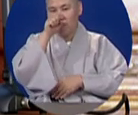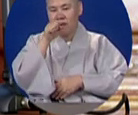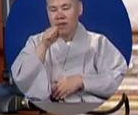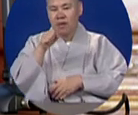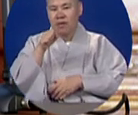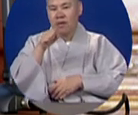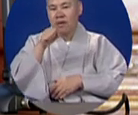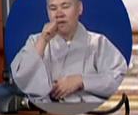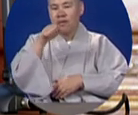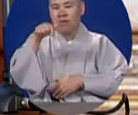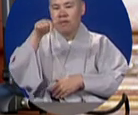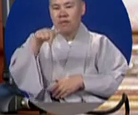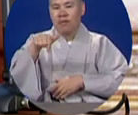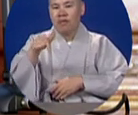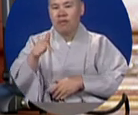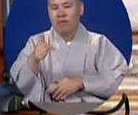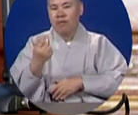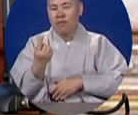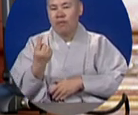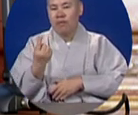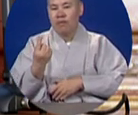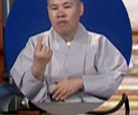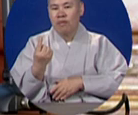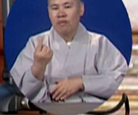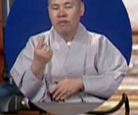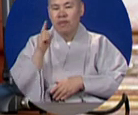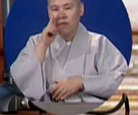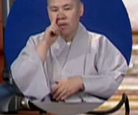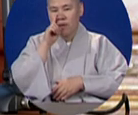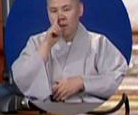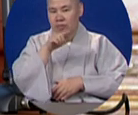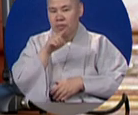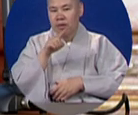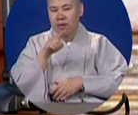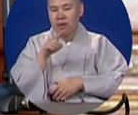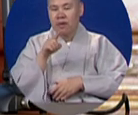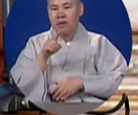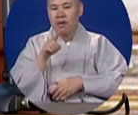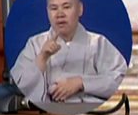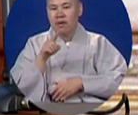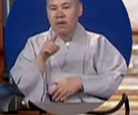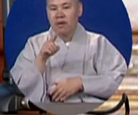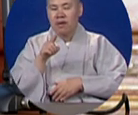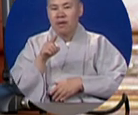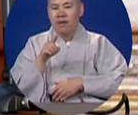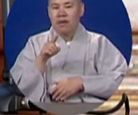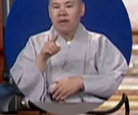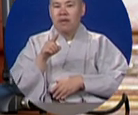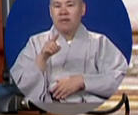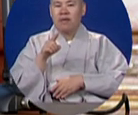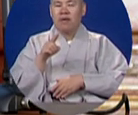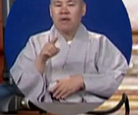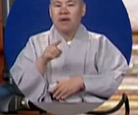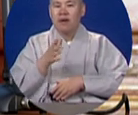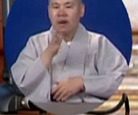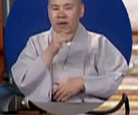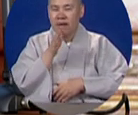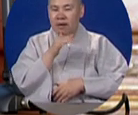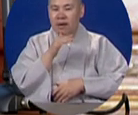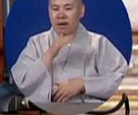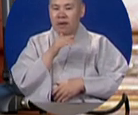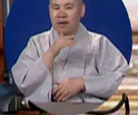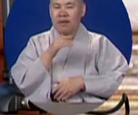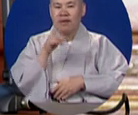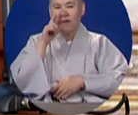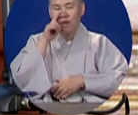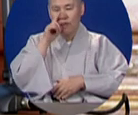괴로울 것자 고수예요 나쁘다 아 아 좋다가 아니고 나쁜